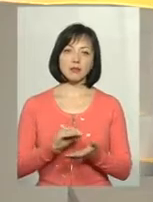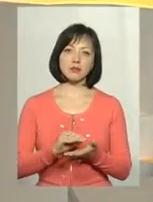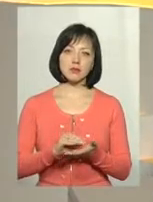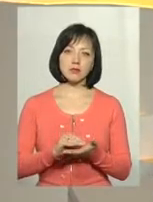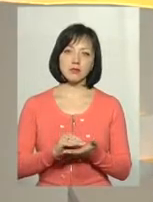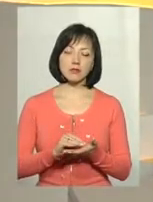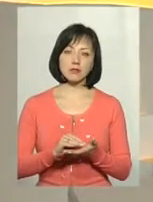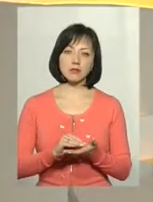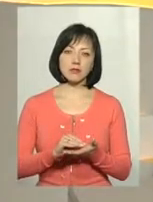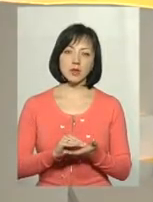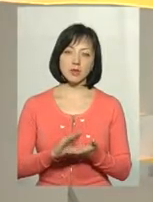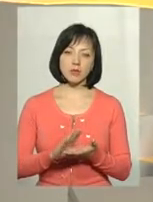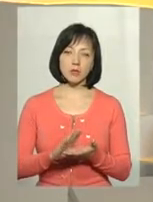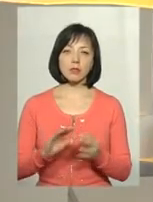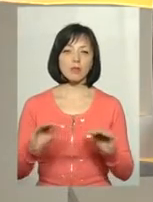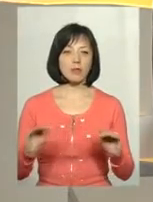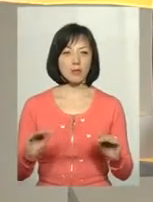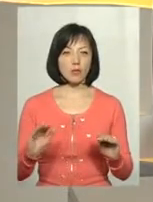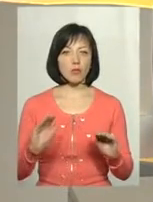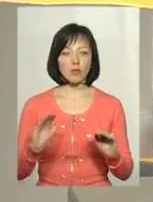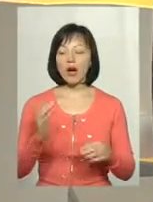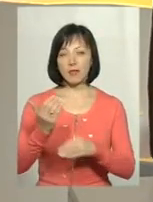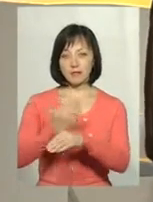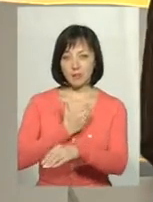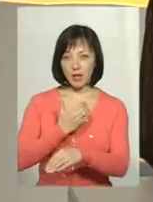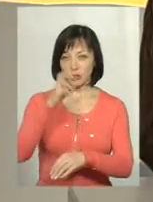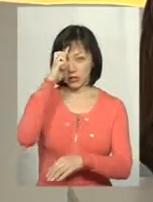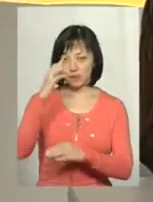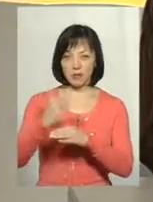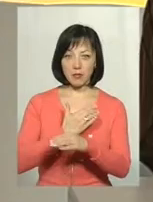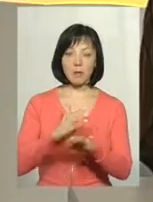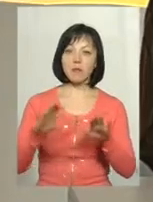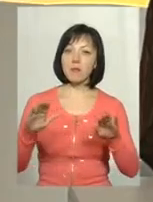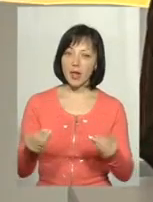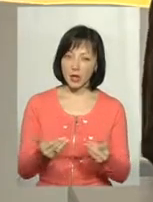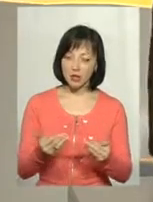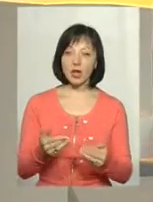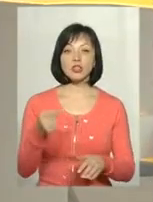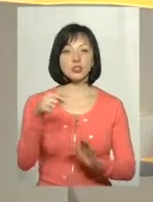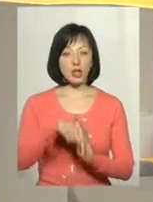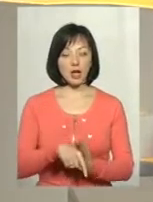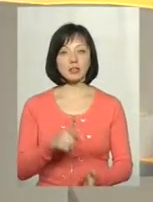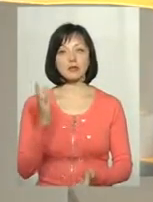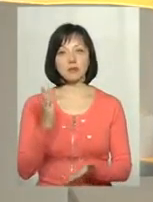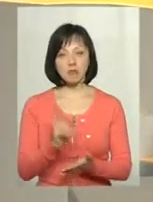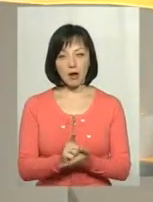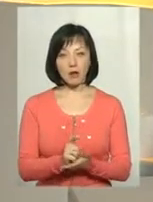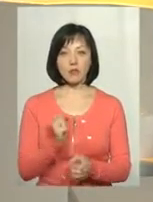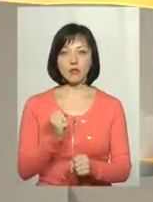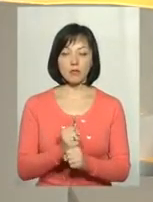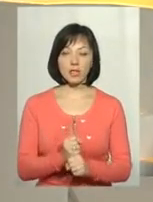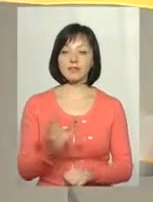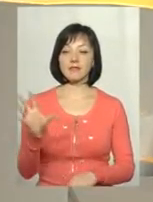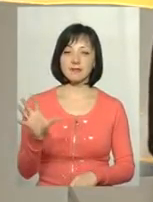з центрального бюджету приходитиме менше, тому що повноваження віддали на місця. Значить, маємо робити все для